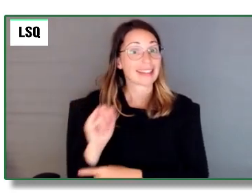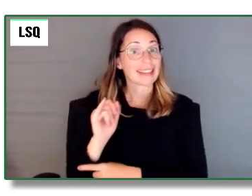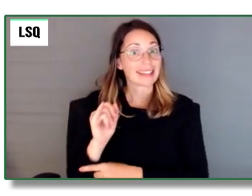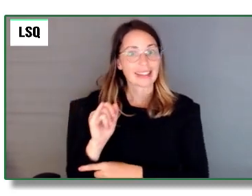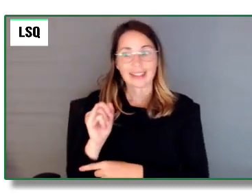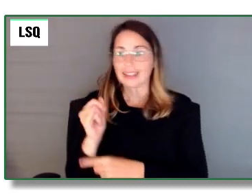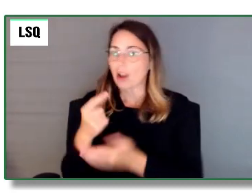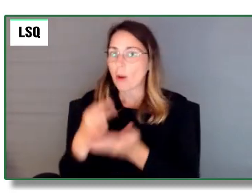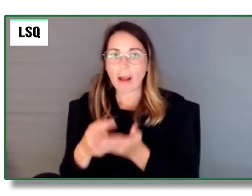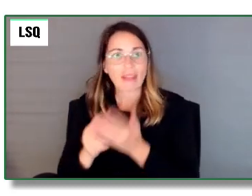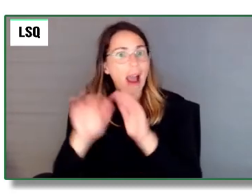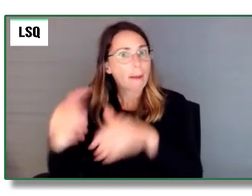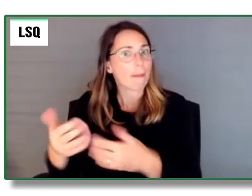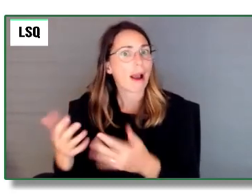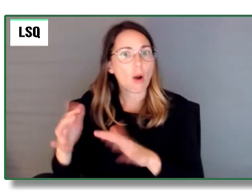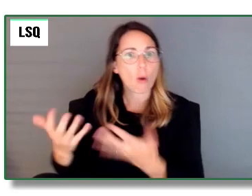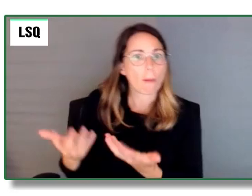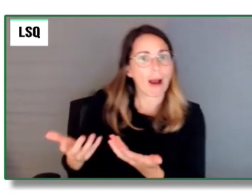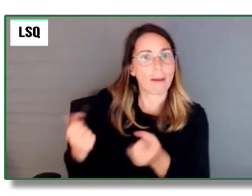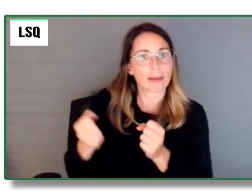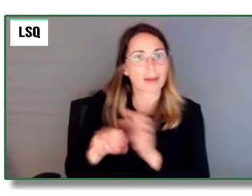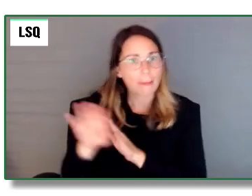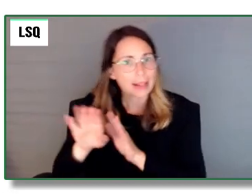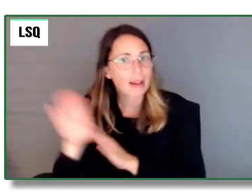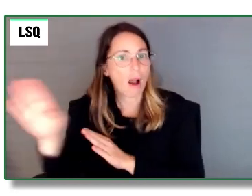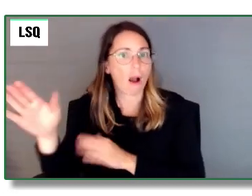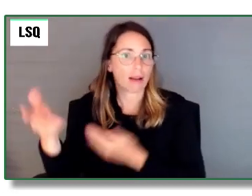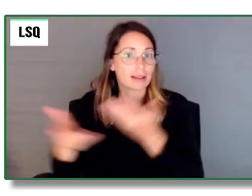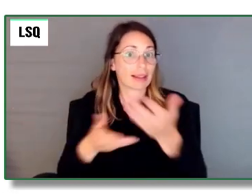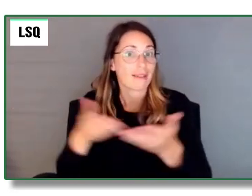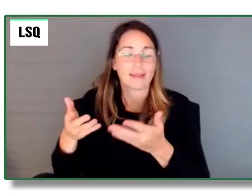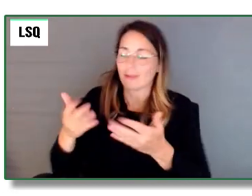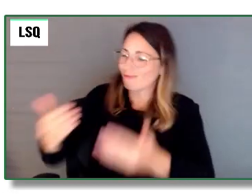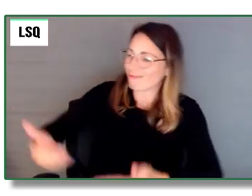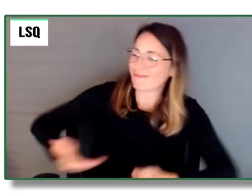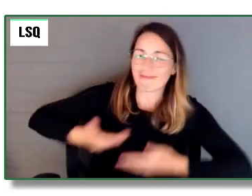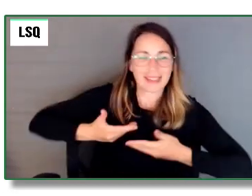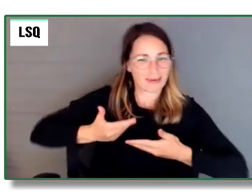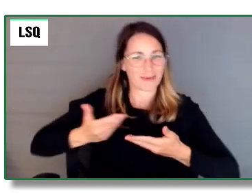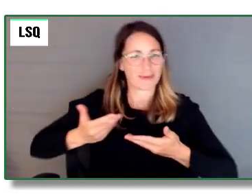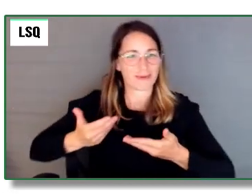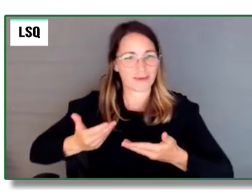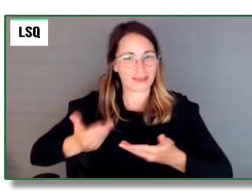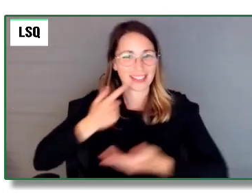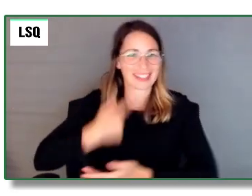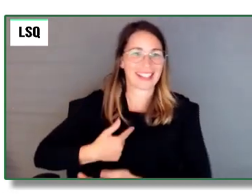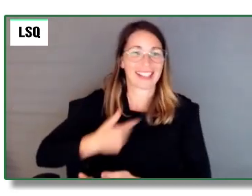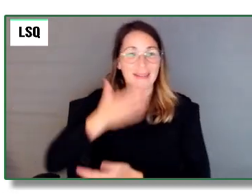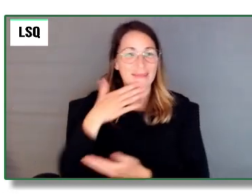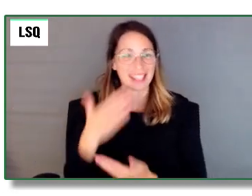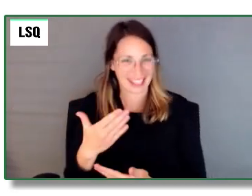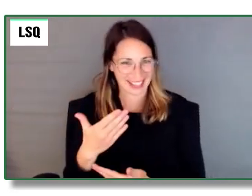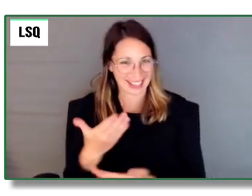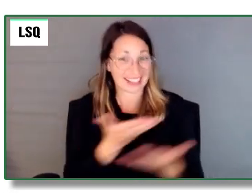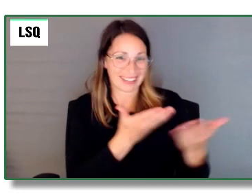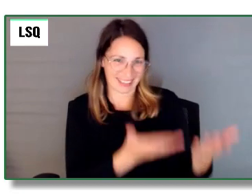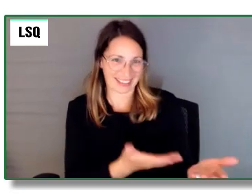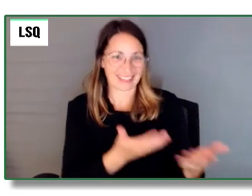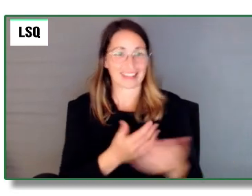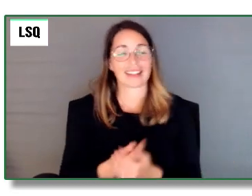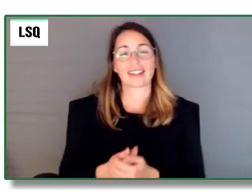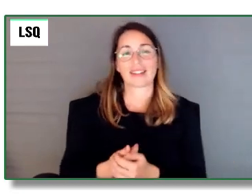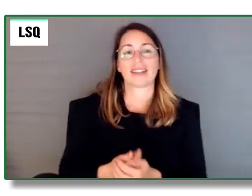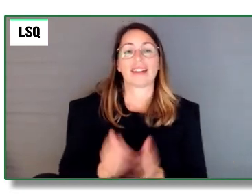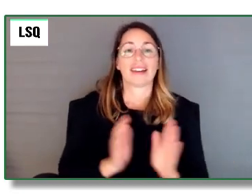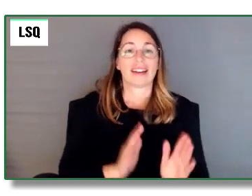façon dont on pourra l'améliorer, on accueillerait beaucoup ces commentaires. Merci et à vous, Alison. Thank you again to